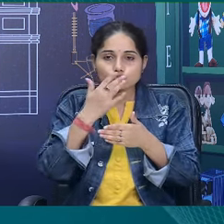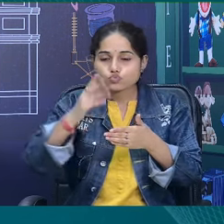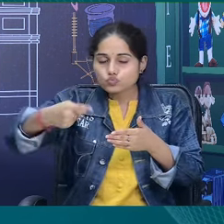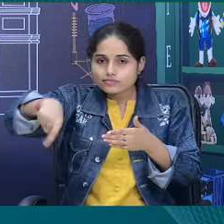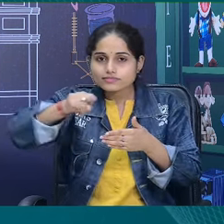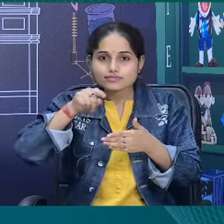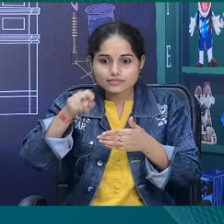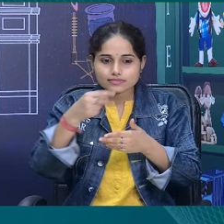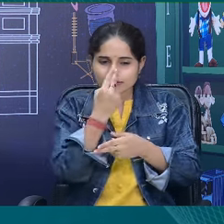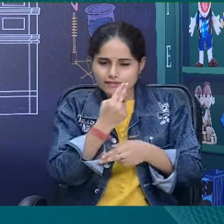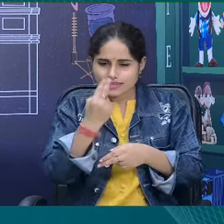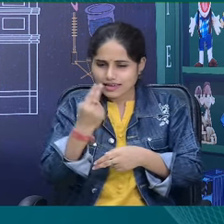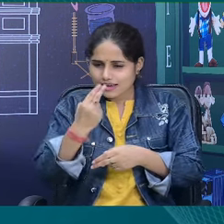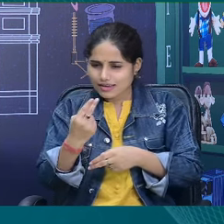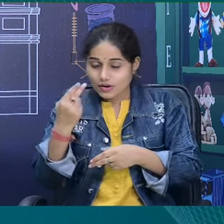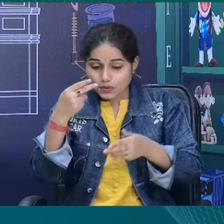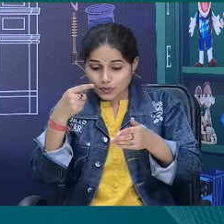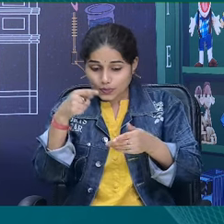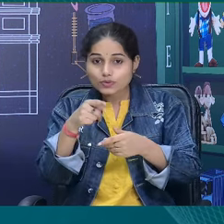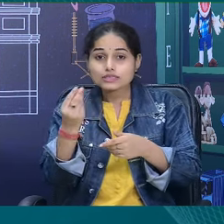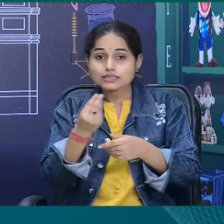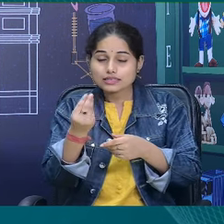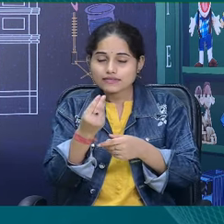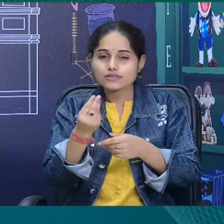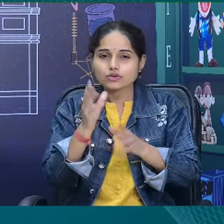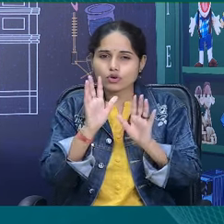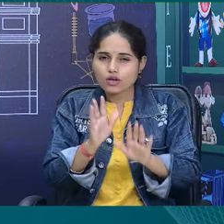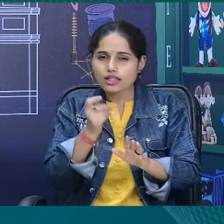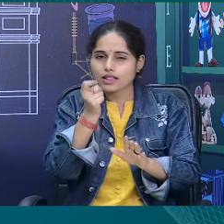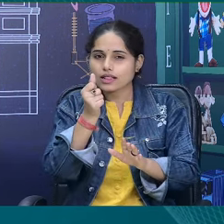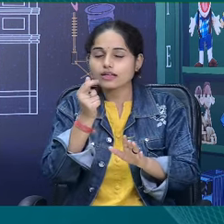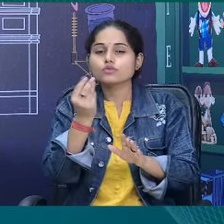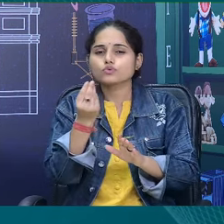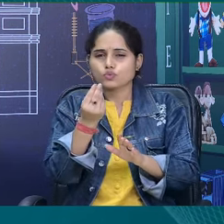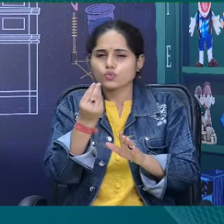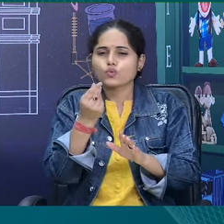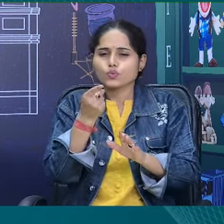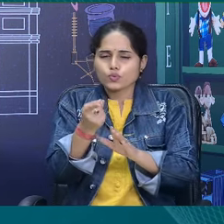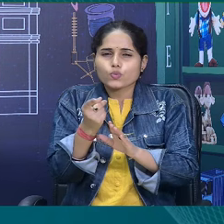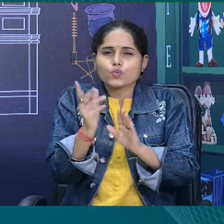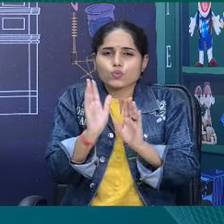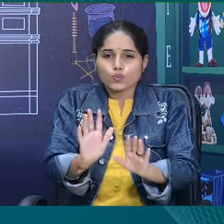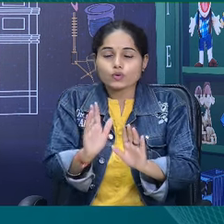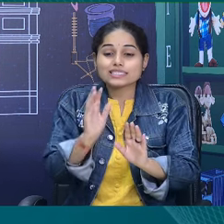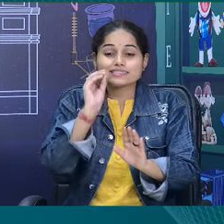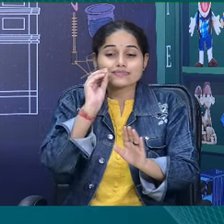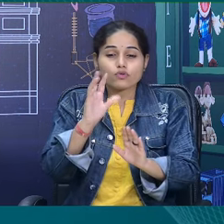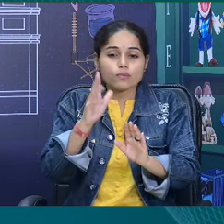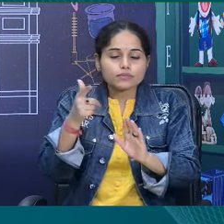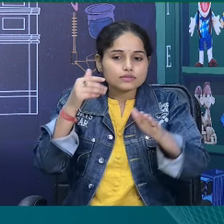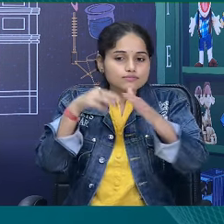बच्चे ड्रा करते हैं उसमें भी एक संदेश छुपा होता है जी सर तो यह ऐसी कला को